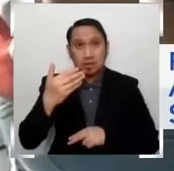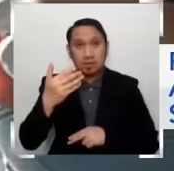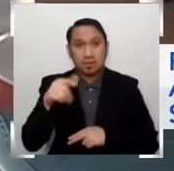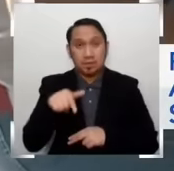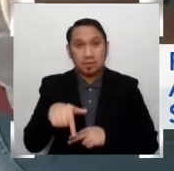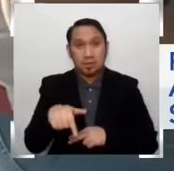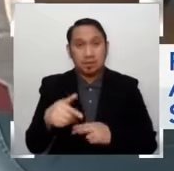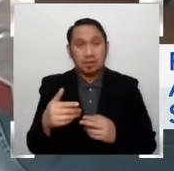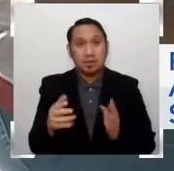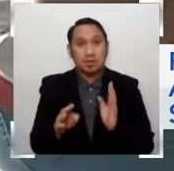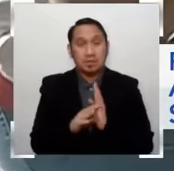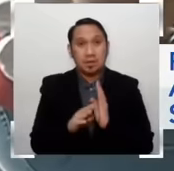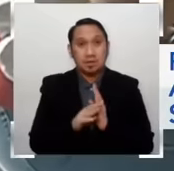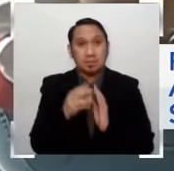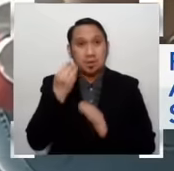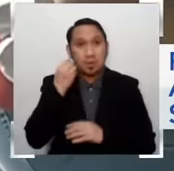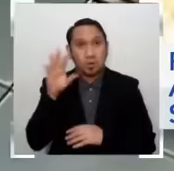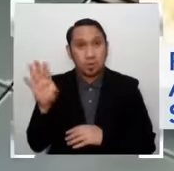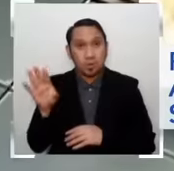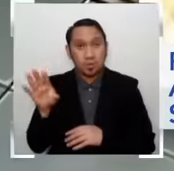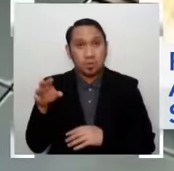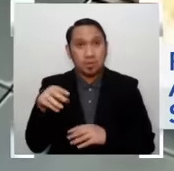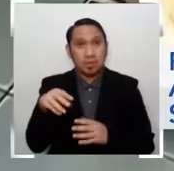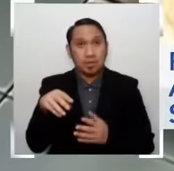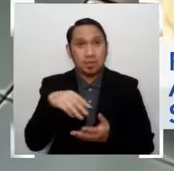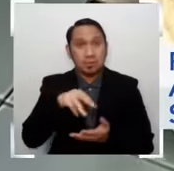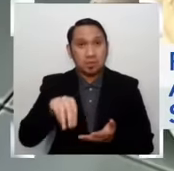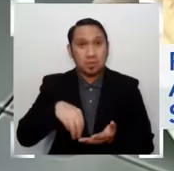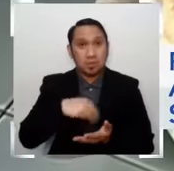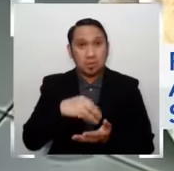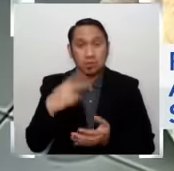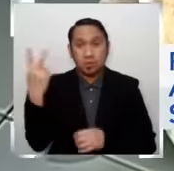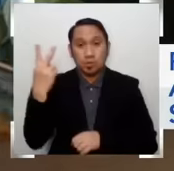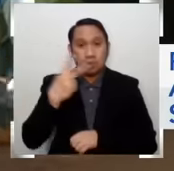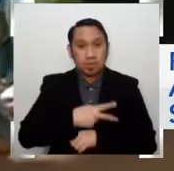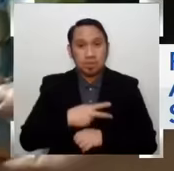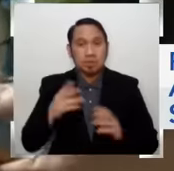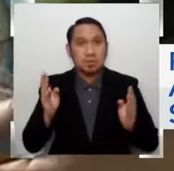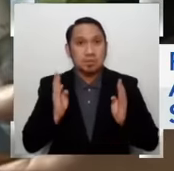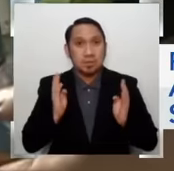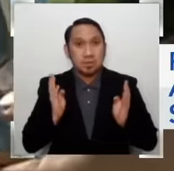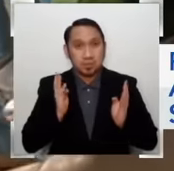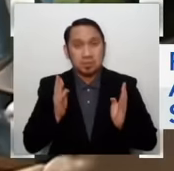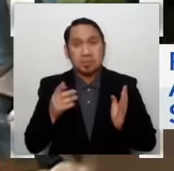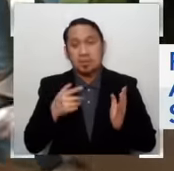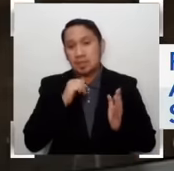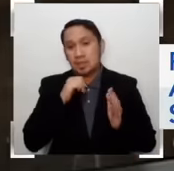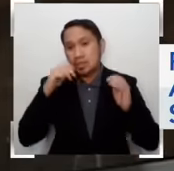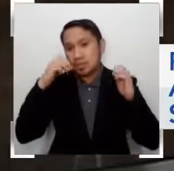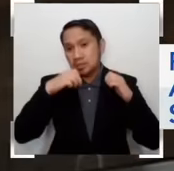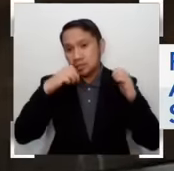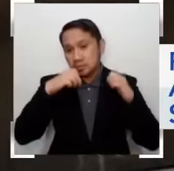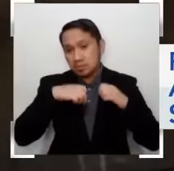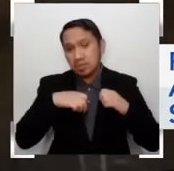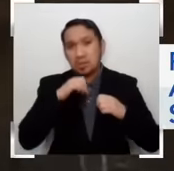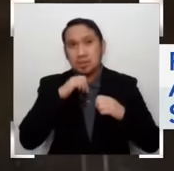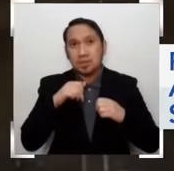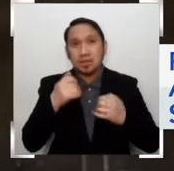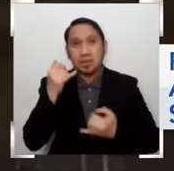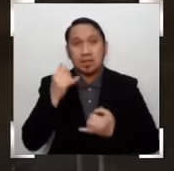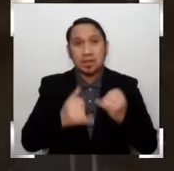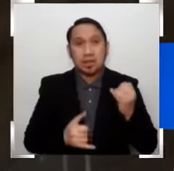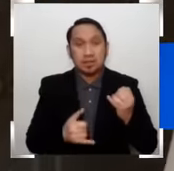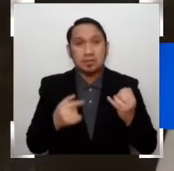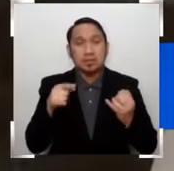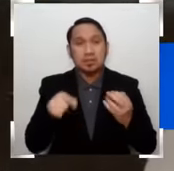matapos ang dalawang araw na bakasyon sa Baguio City. Hindi niya raw akalain na ito na palang huling biyahe kasama ang kinakasama. Kasi nabuksan